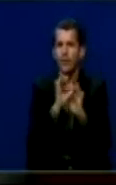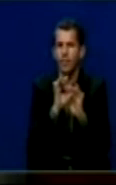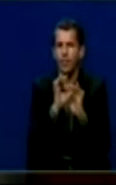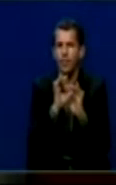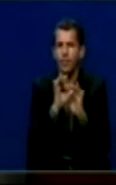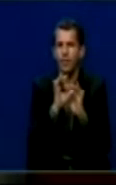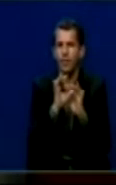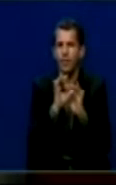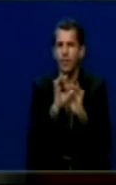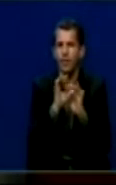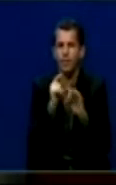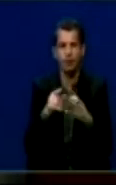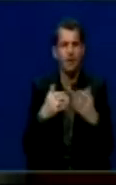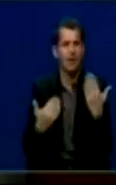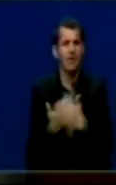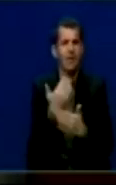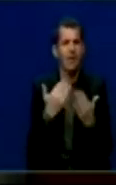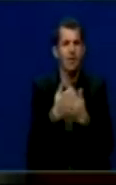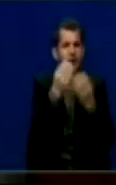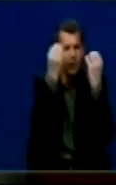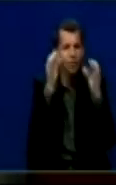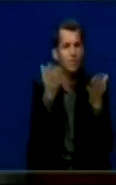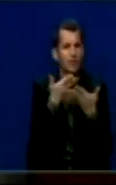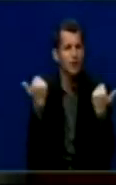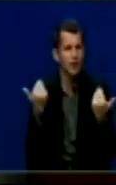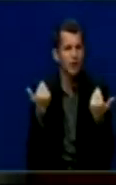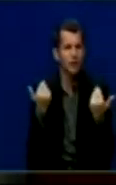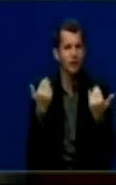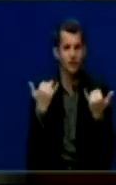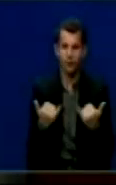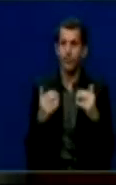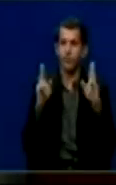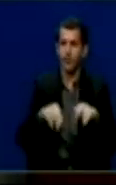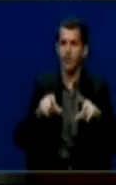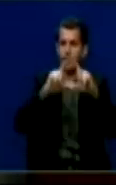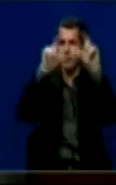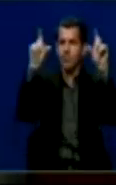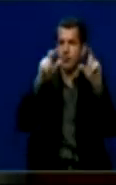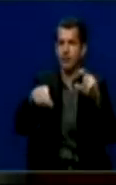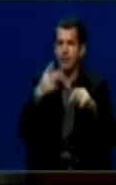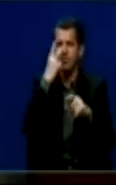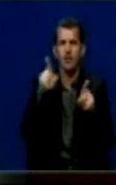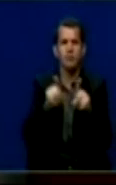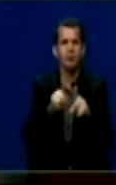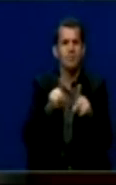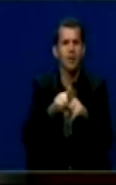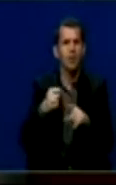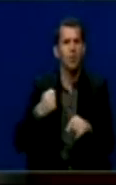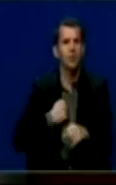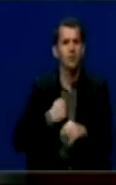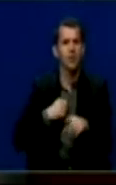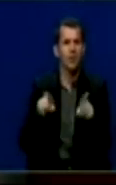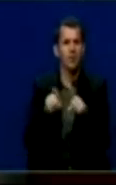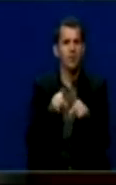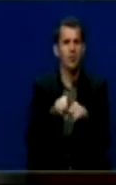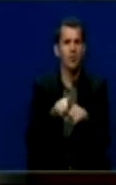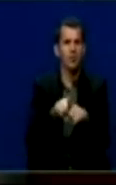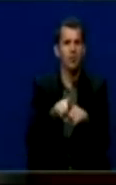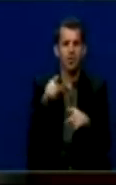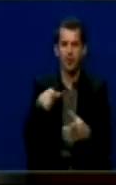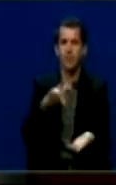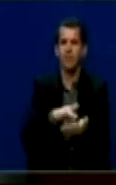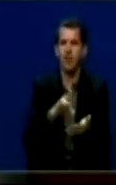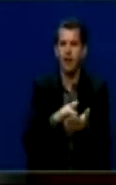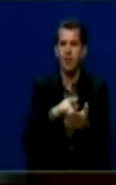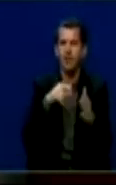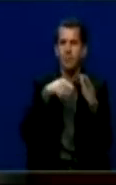dhe edukimin e brezave të rinj. Prandaj me të drejtë sot të objekte më shumë u përngjasojnë kazermave institucionale, e që shërbejnë vetëm si vende për